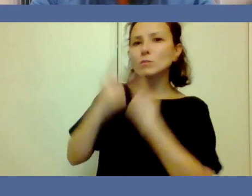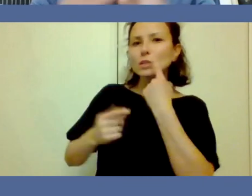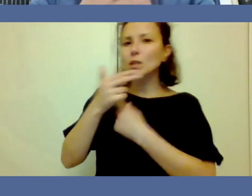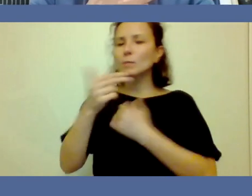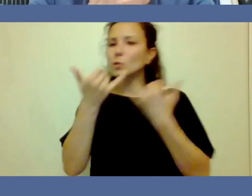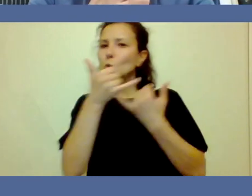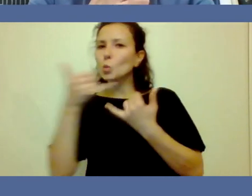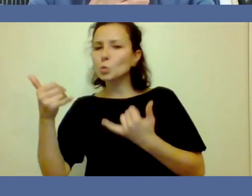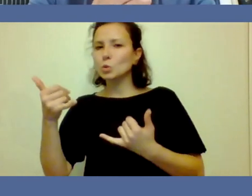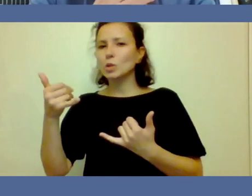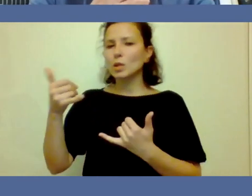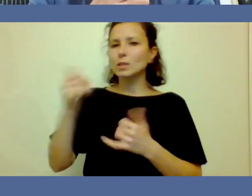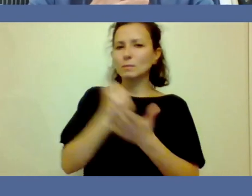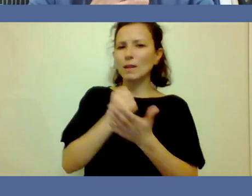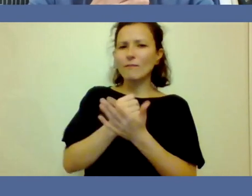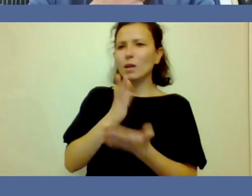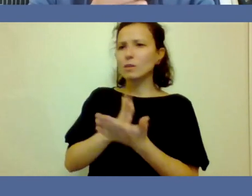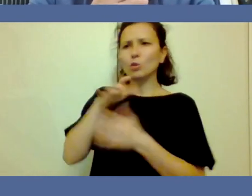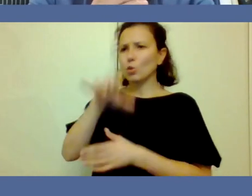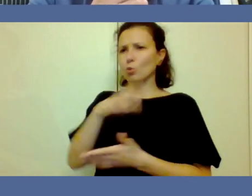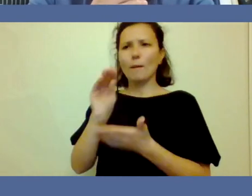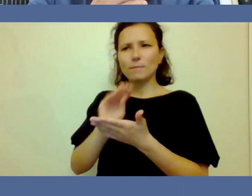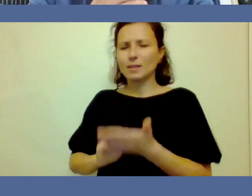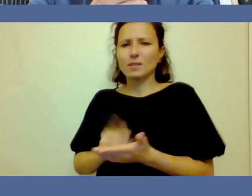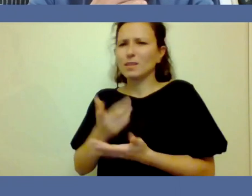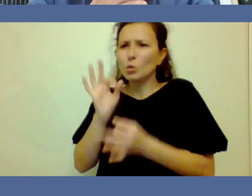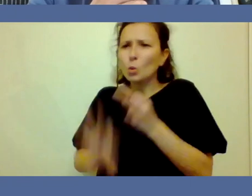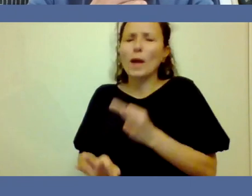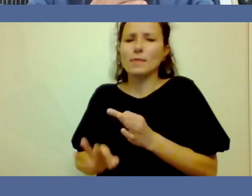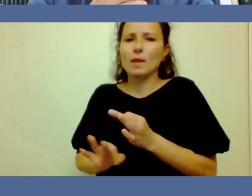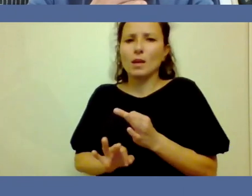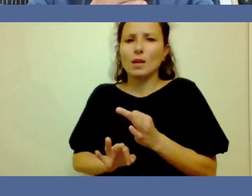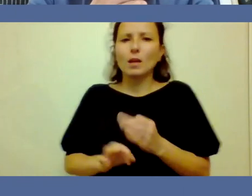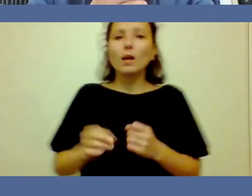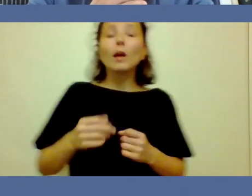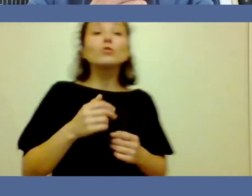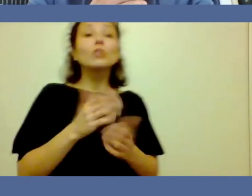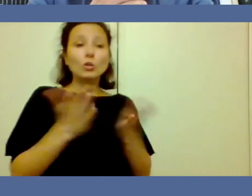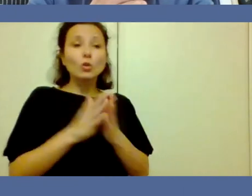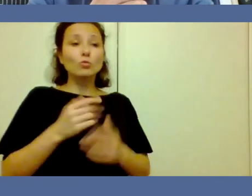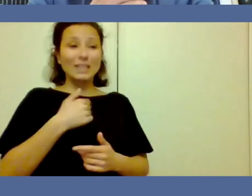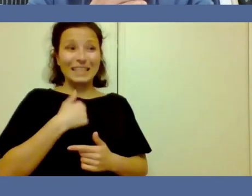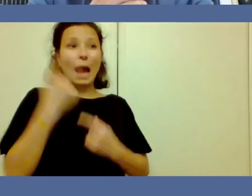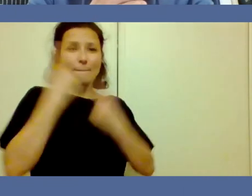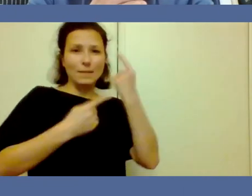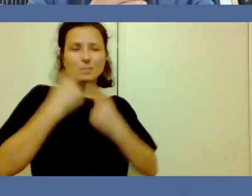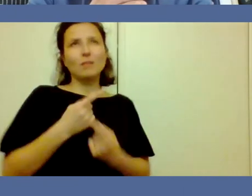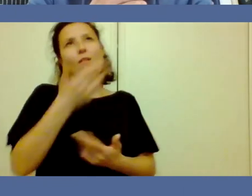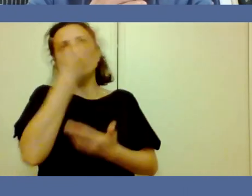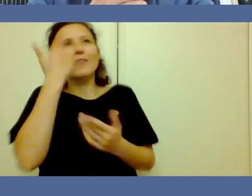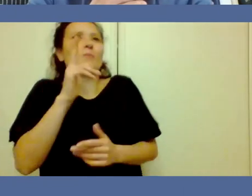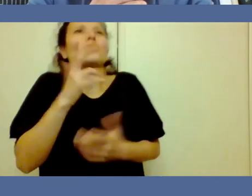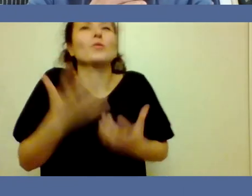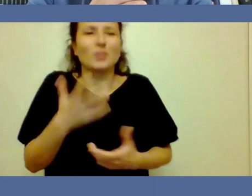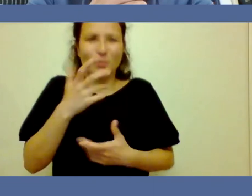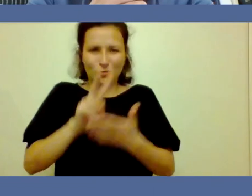różnych sprawach. Nie tylko o pisaniu, nieprecyzyjnie powiedziałem. W sensie książka o tym, co ja myślę? O, nie wiem, kto by chciał to czytać. To w